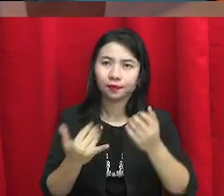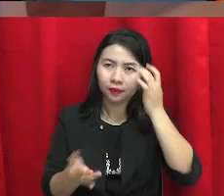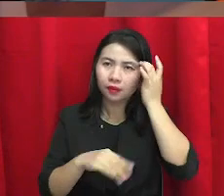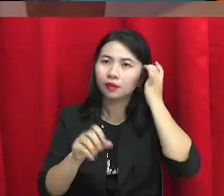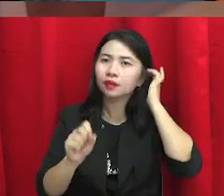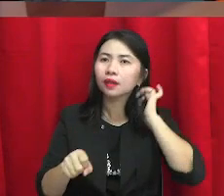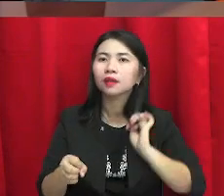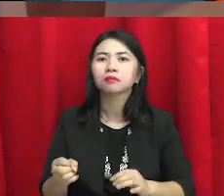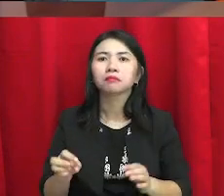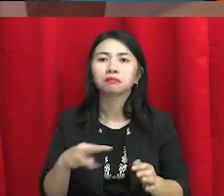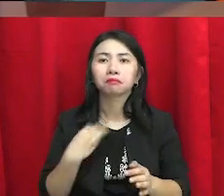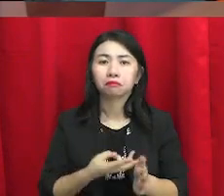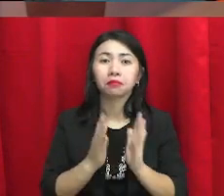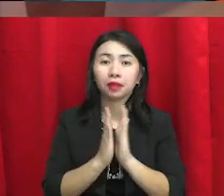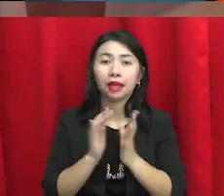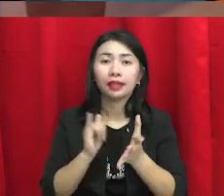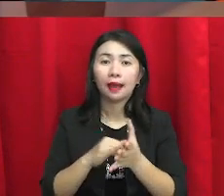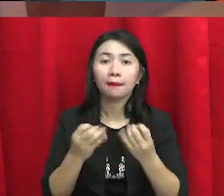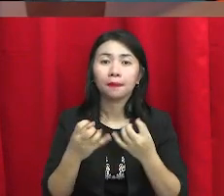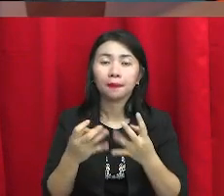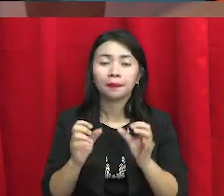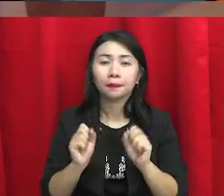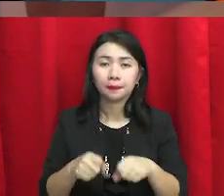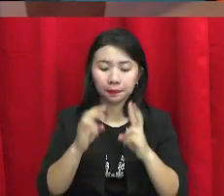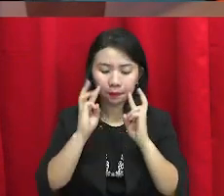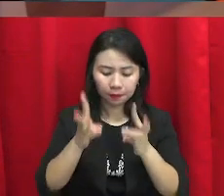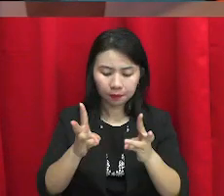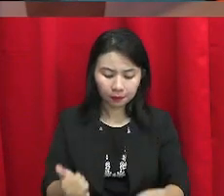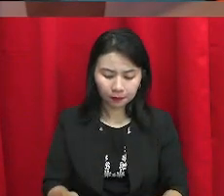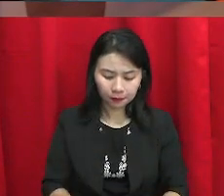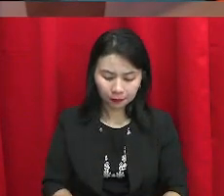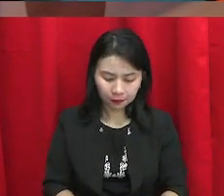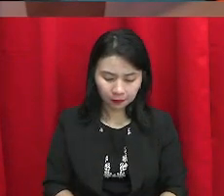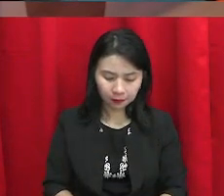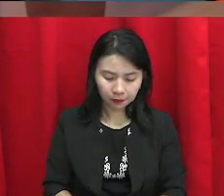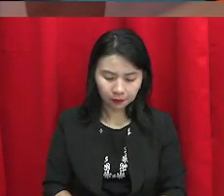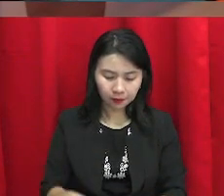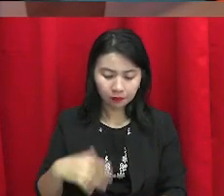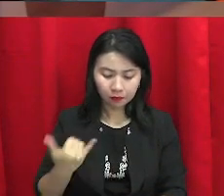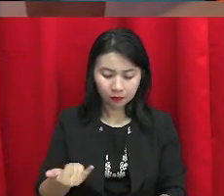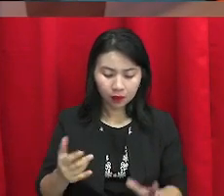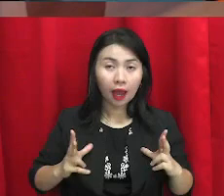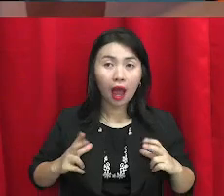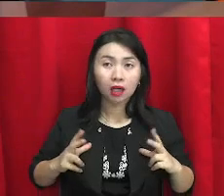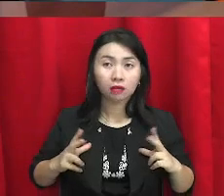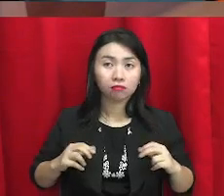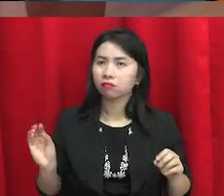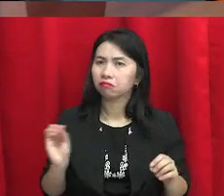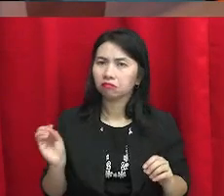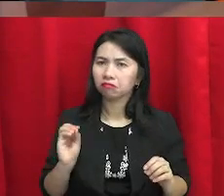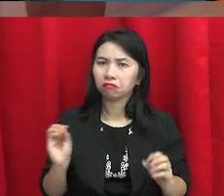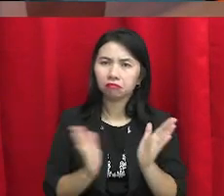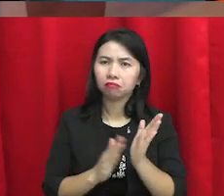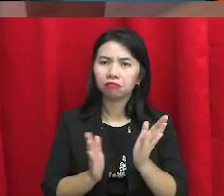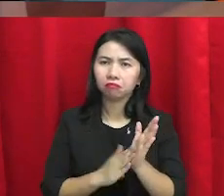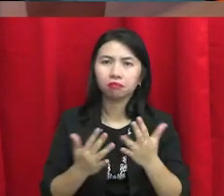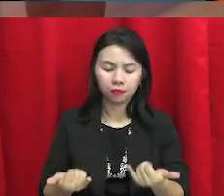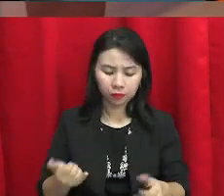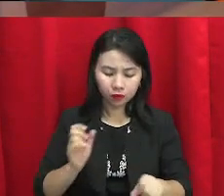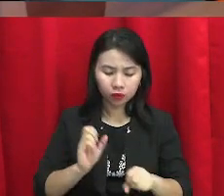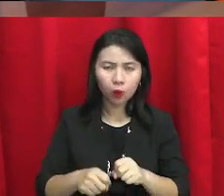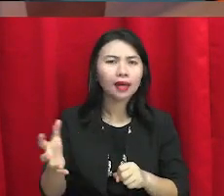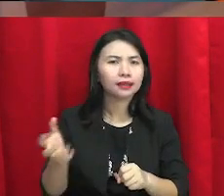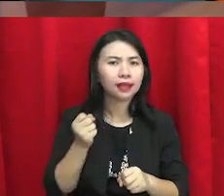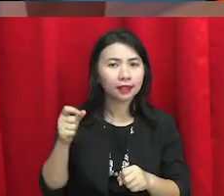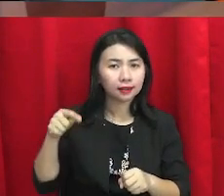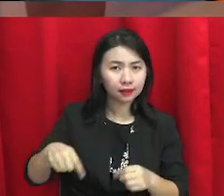po makapag-tune in ngayon. We are expecting na dapat marami ngayon dahil holiday naman po, no? Yeah, maganda po na i-grab natin ang opportunity